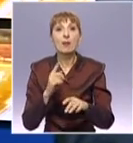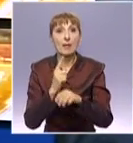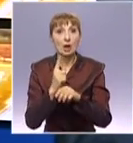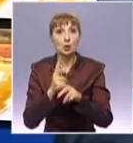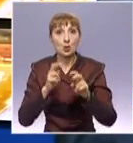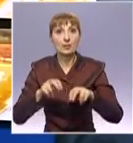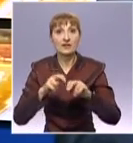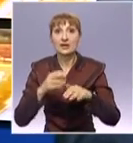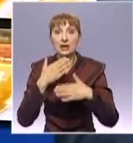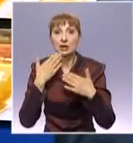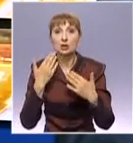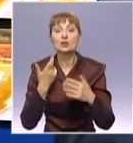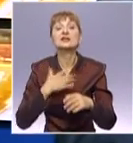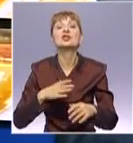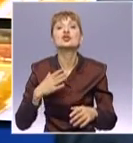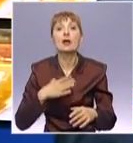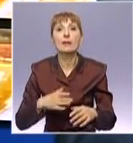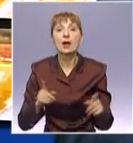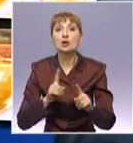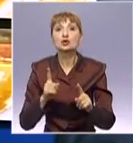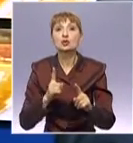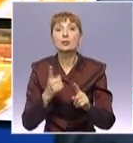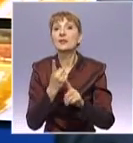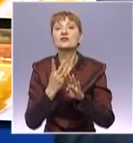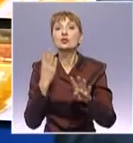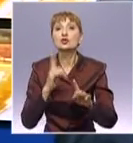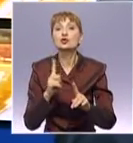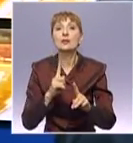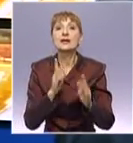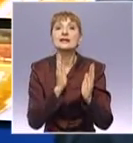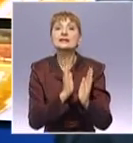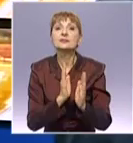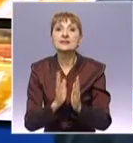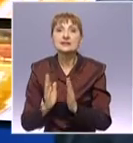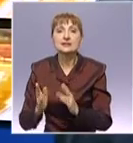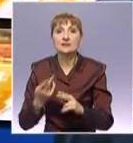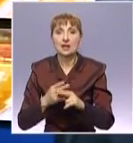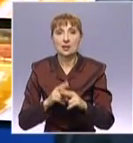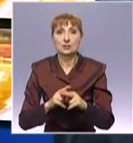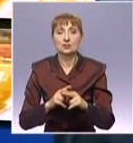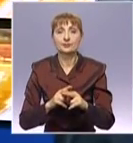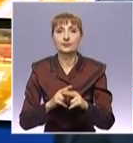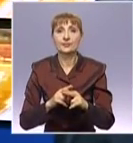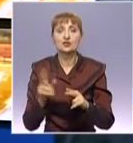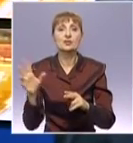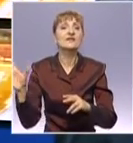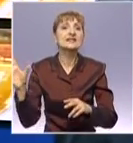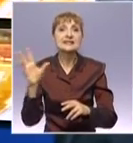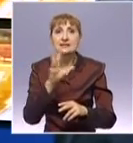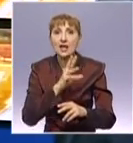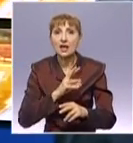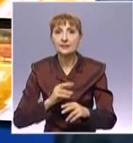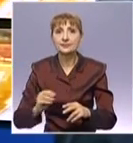этот шаг был предпринят для чего? Для того, чтобы прежде всего систематизировать данную систему. То есть все